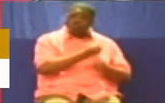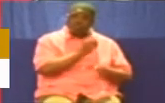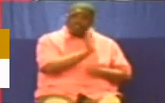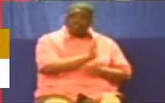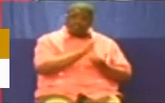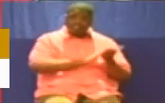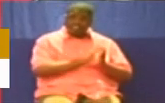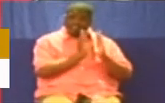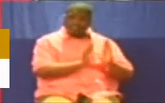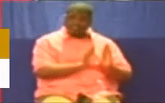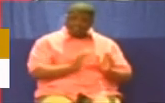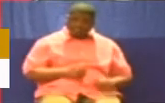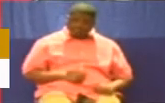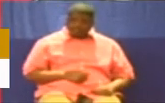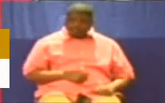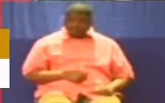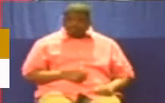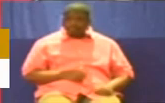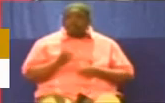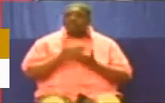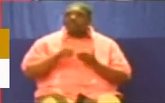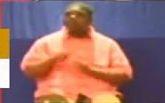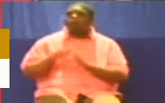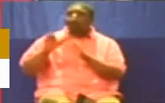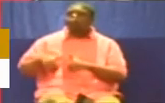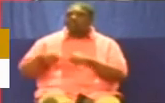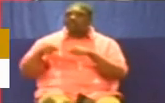ibara ya 90. Mheshimiwa Spika, baadhi ya